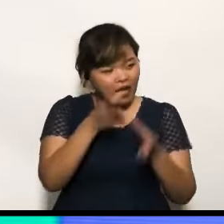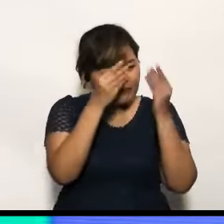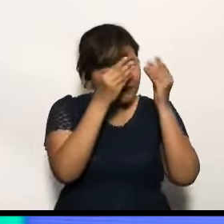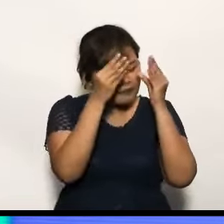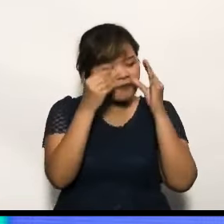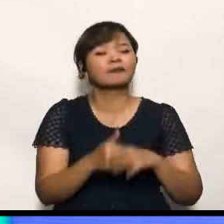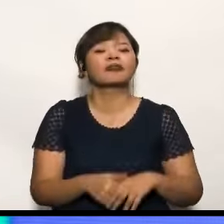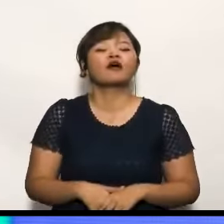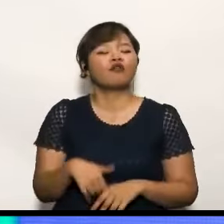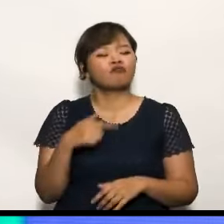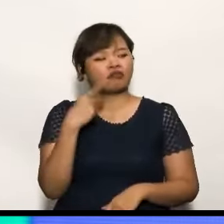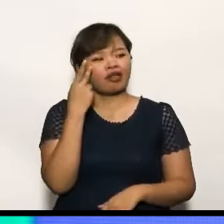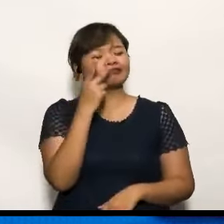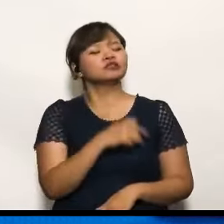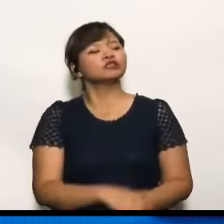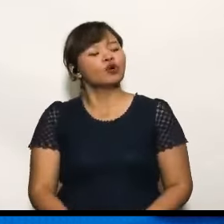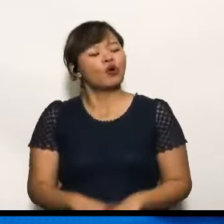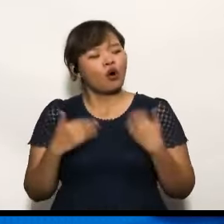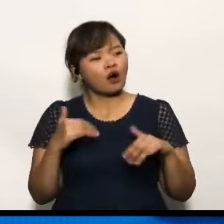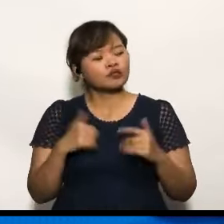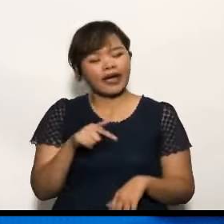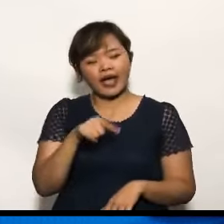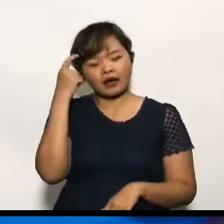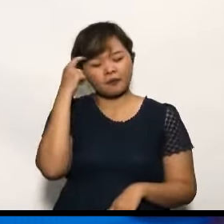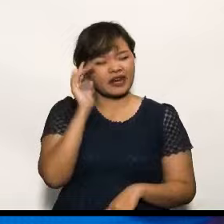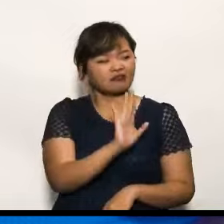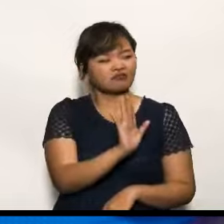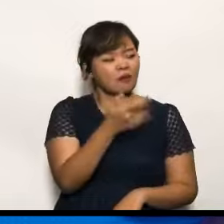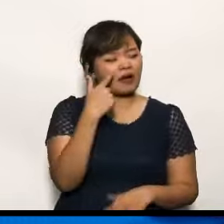dengerin, and I find out that, wow, saya gak pernah kepikiran.